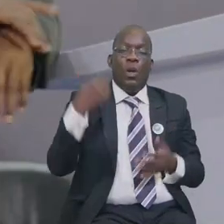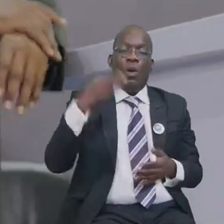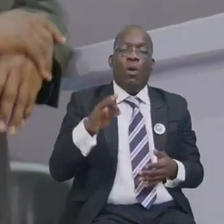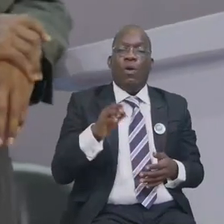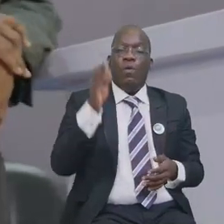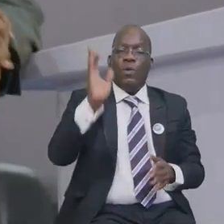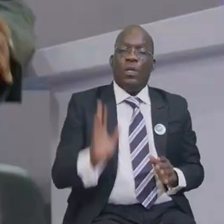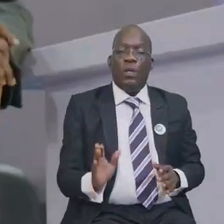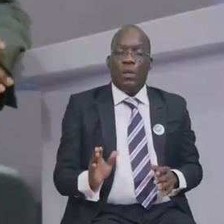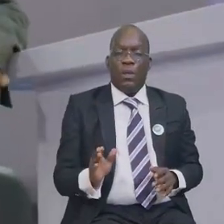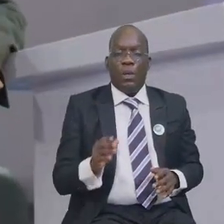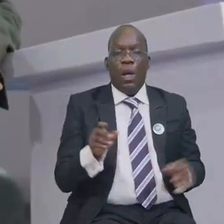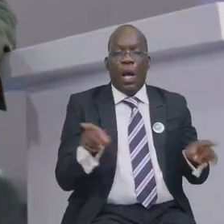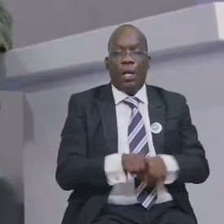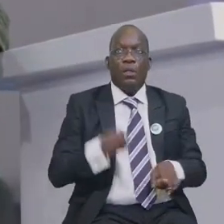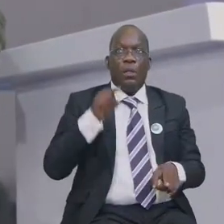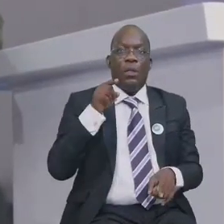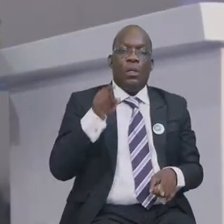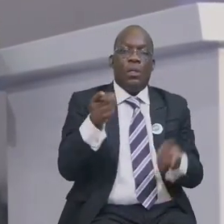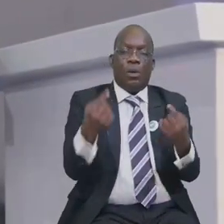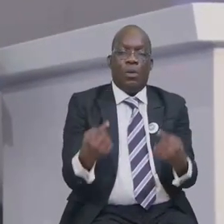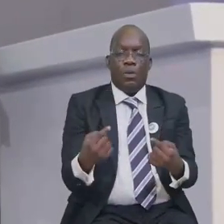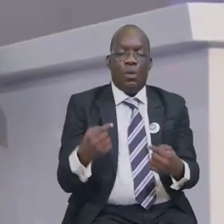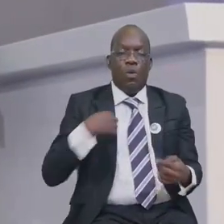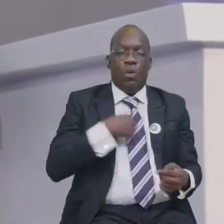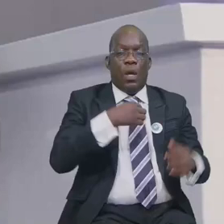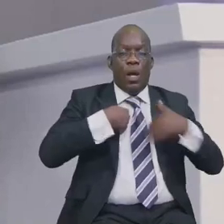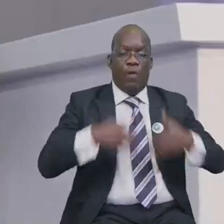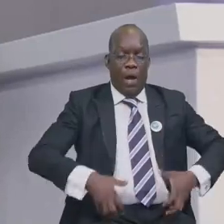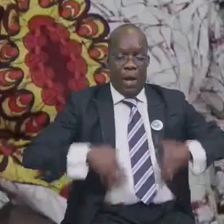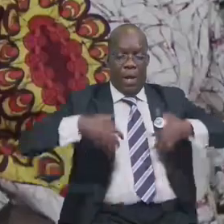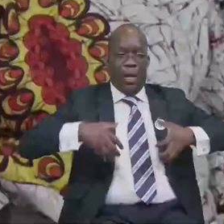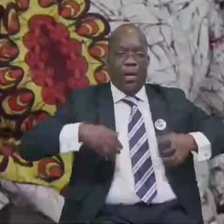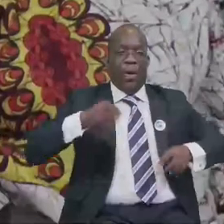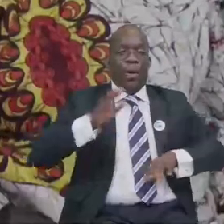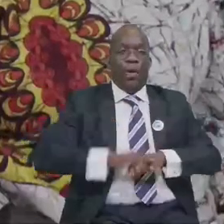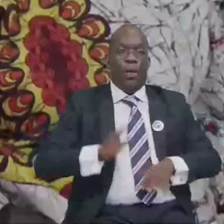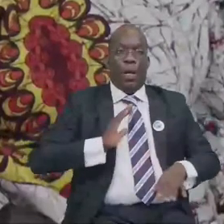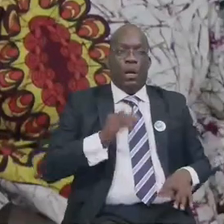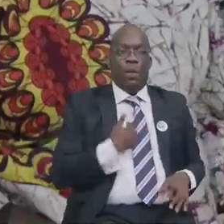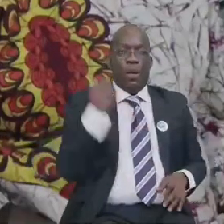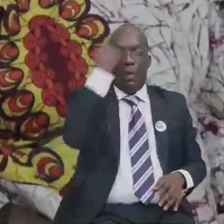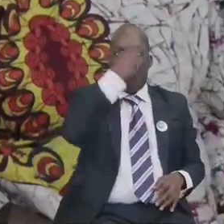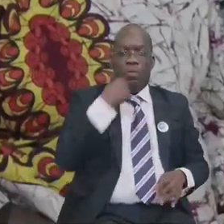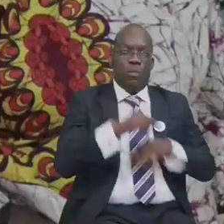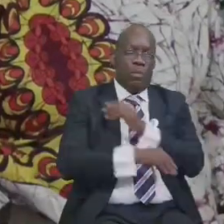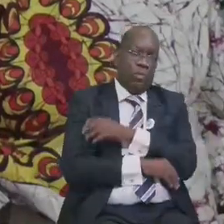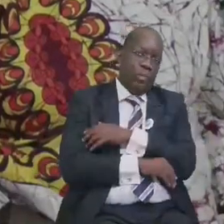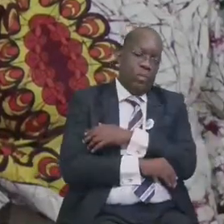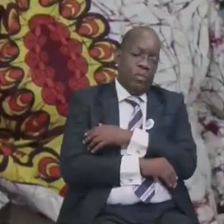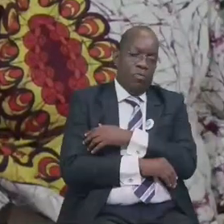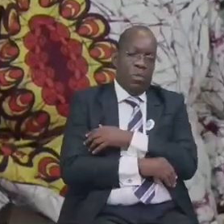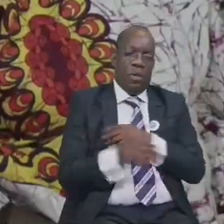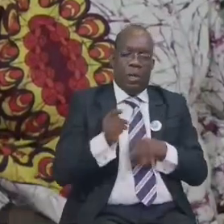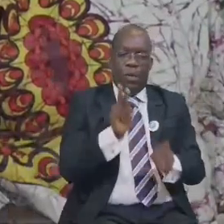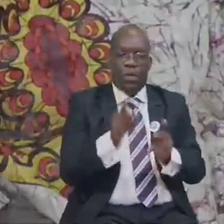vient, on a déjà la fureur sur les visages. Et le monsieur va recevoir